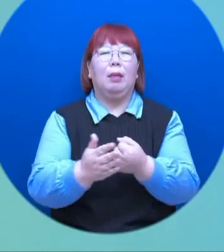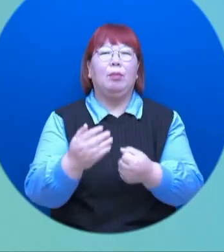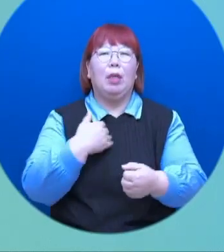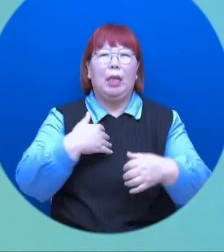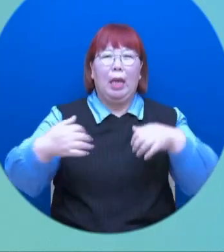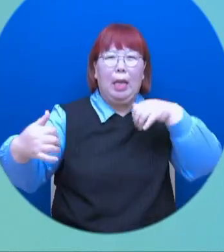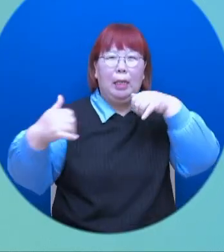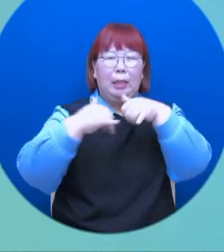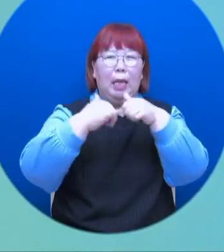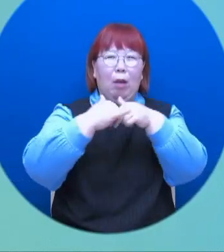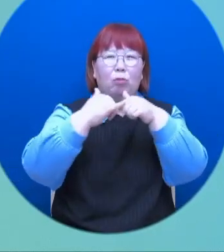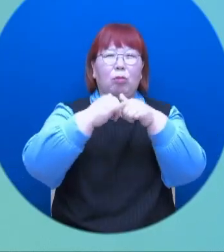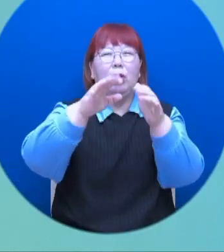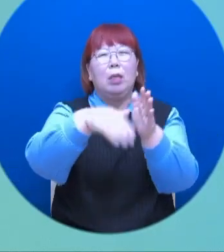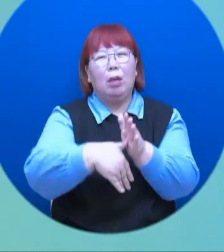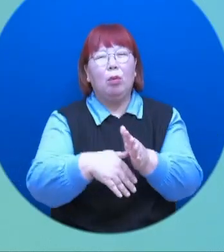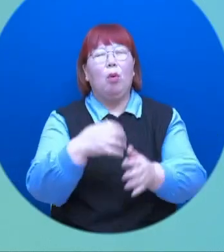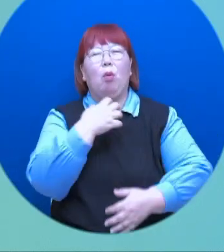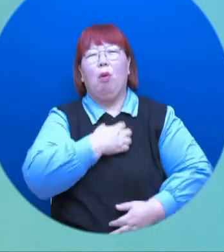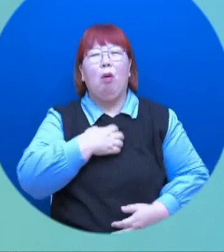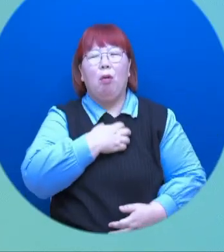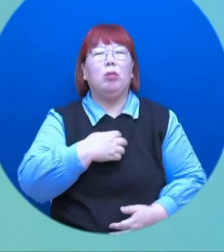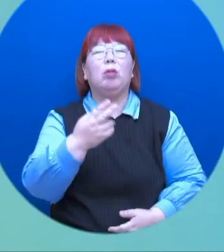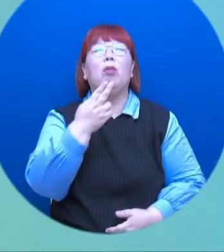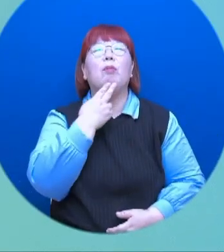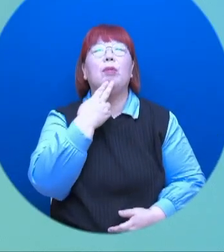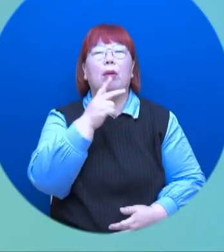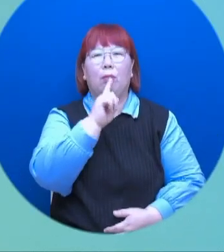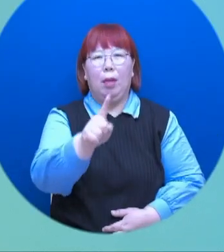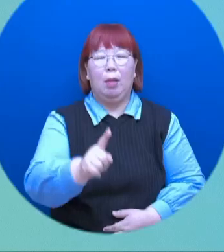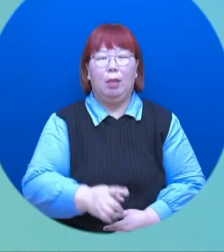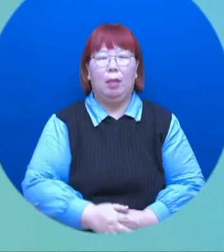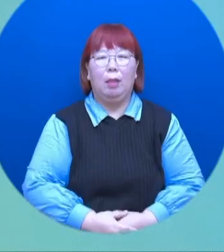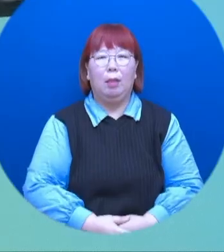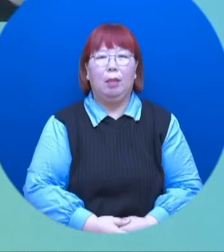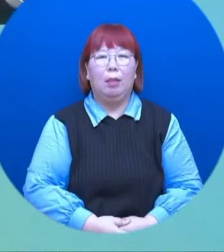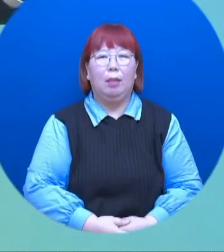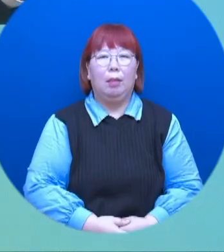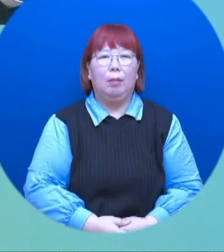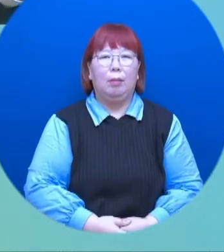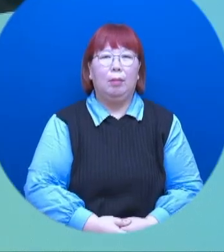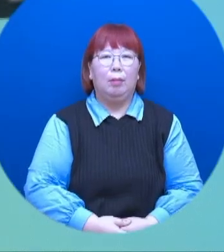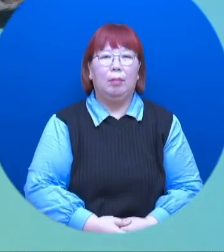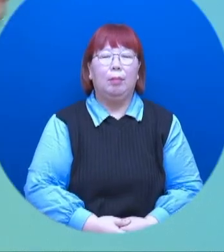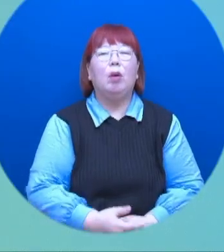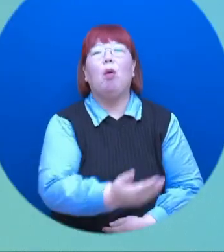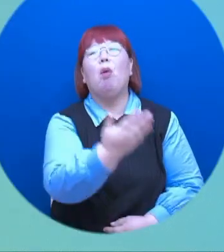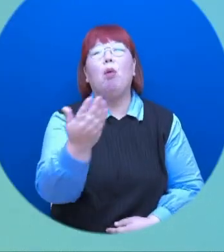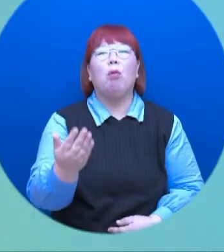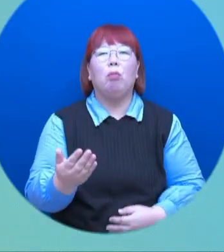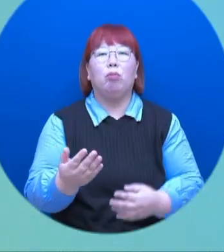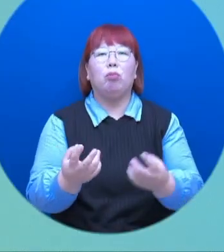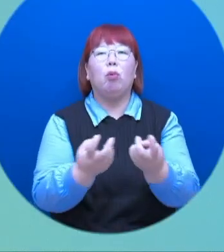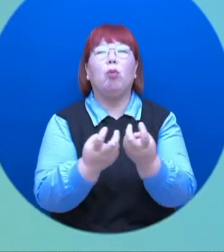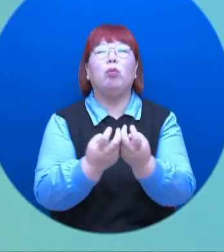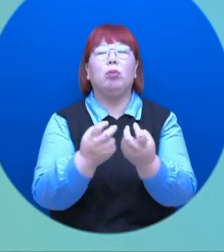싸움에도 걱정 없다라고 하는 고백을 하고 있어요. 여러분, 이게 어찌 된